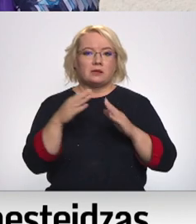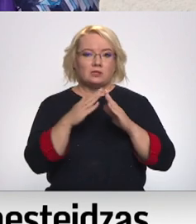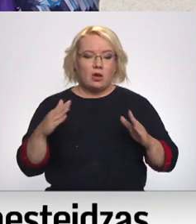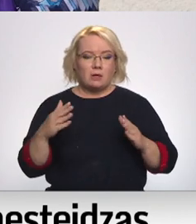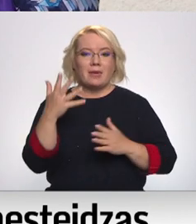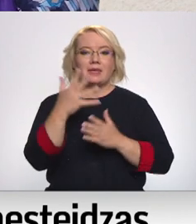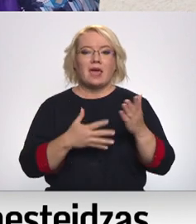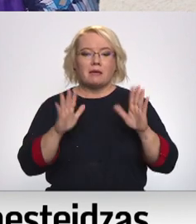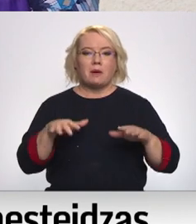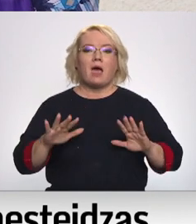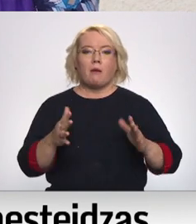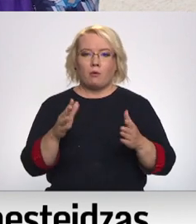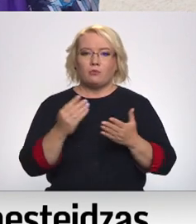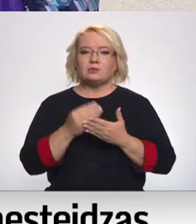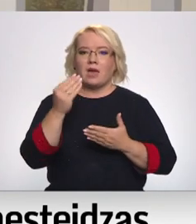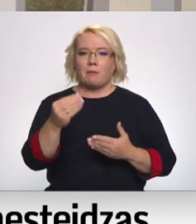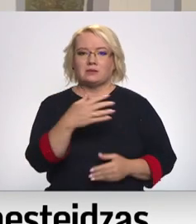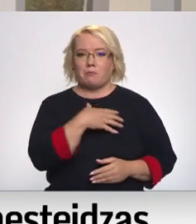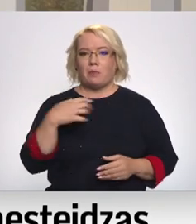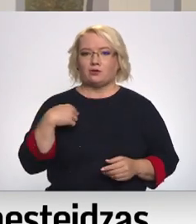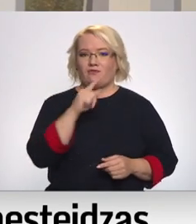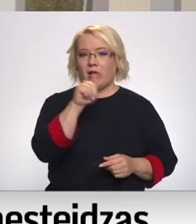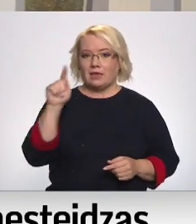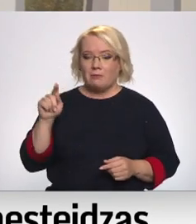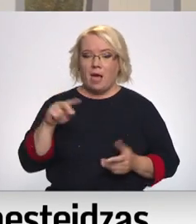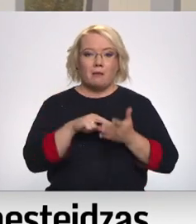par apkuri tur būs jāmaksā pašvaldībām.